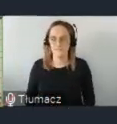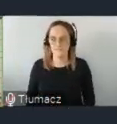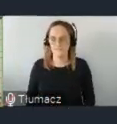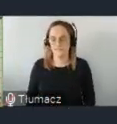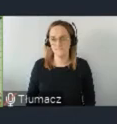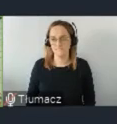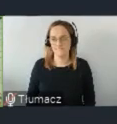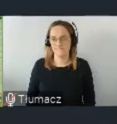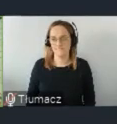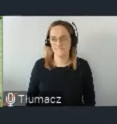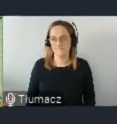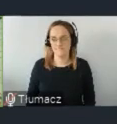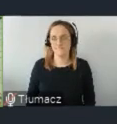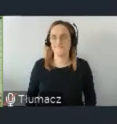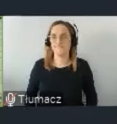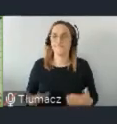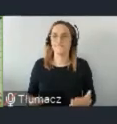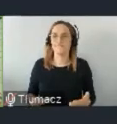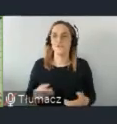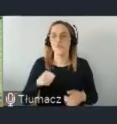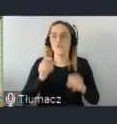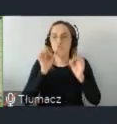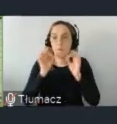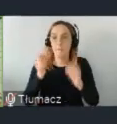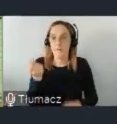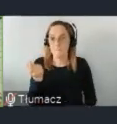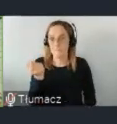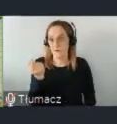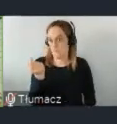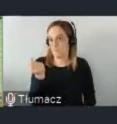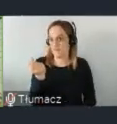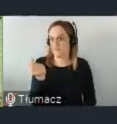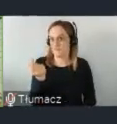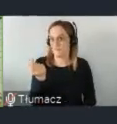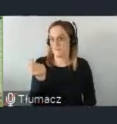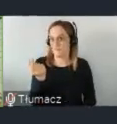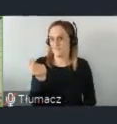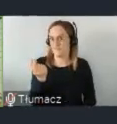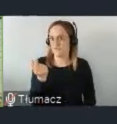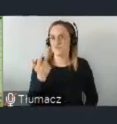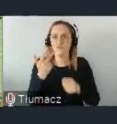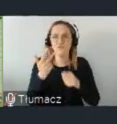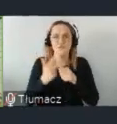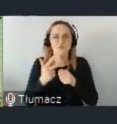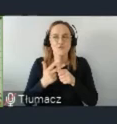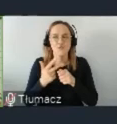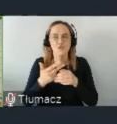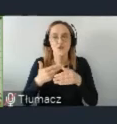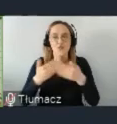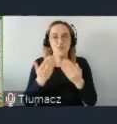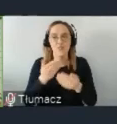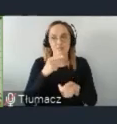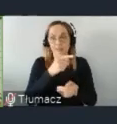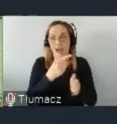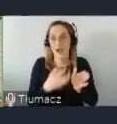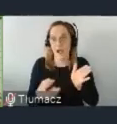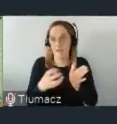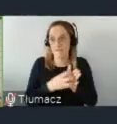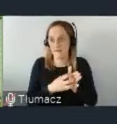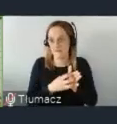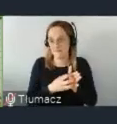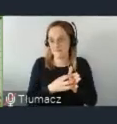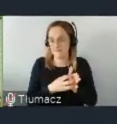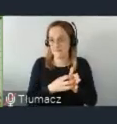inaczej. Tym bardziej, że to jest dobry moment na to, bo jeszcze 30 dni ta aplikacja jest dostępna w tej wersji,